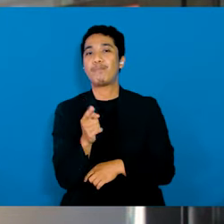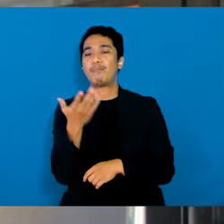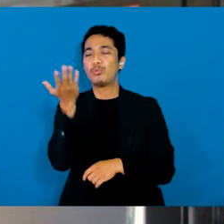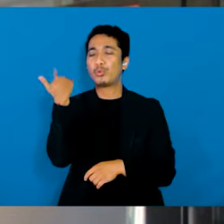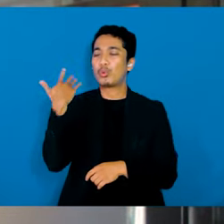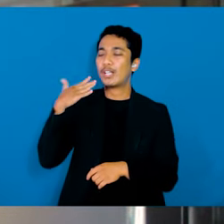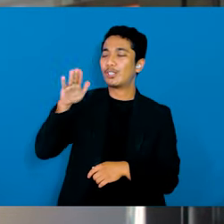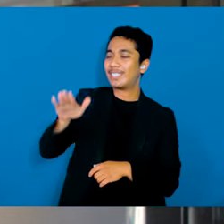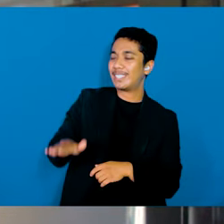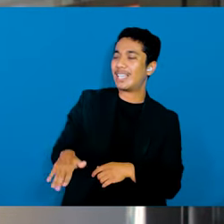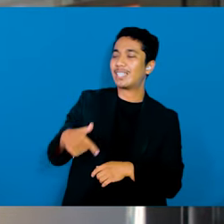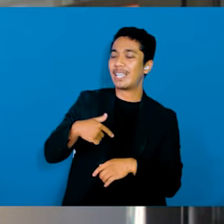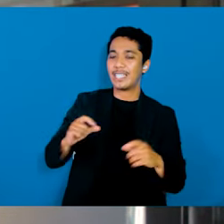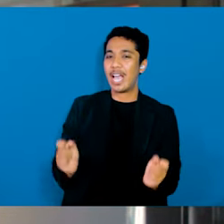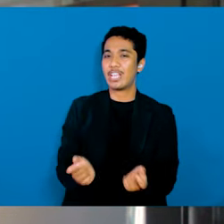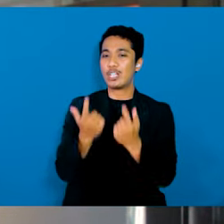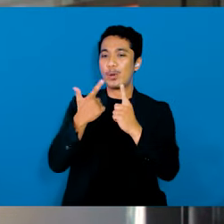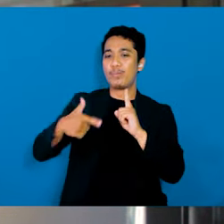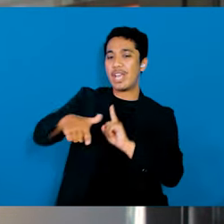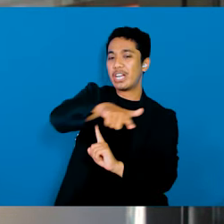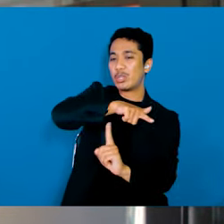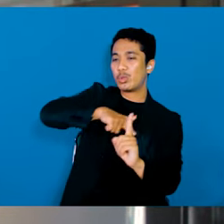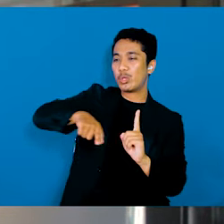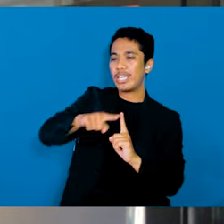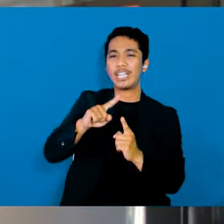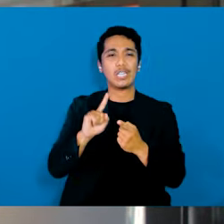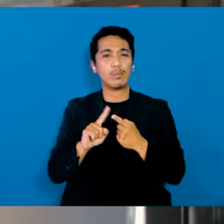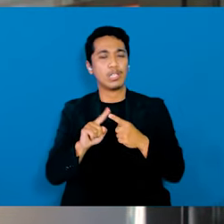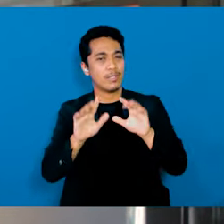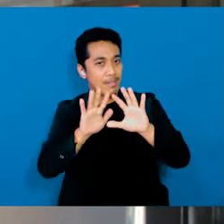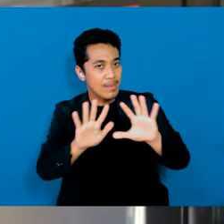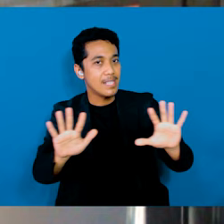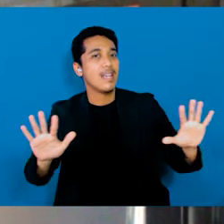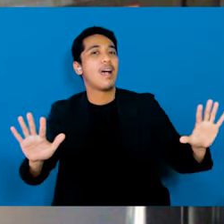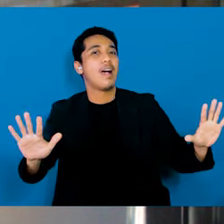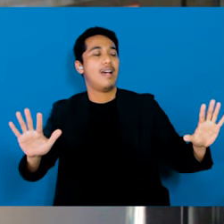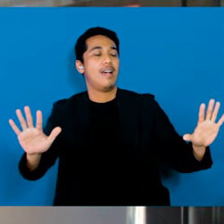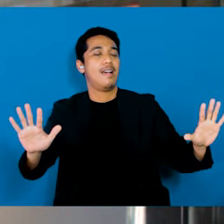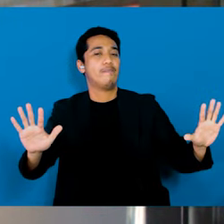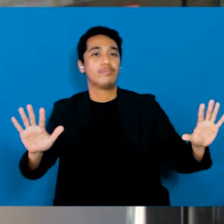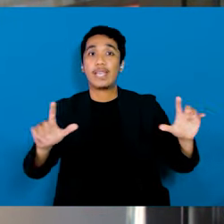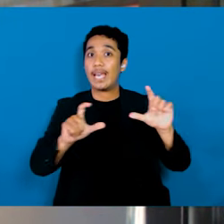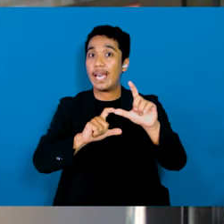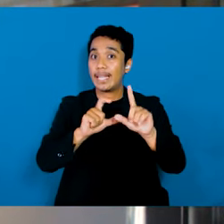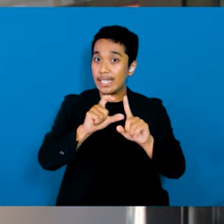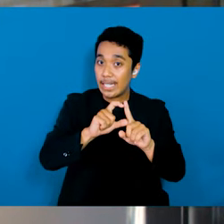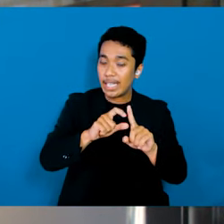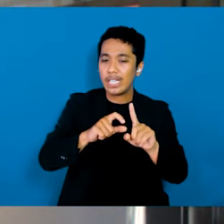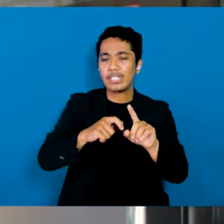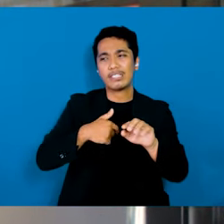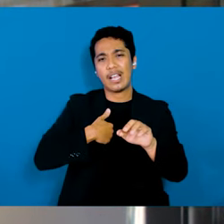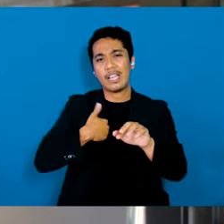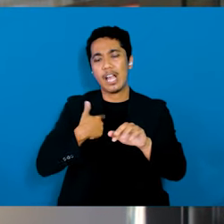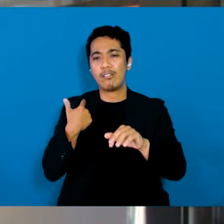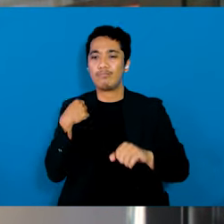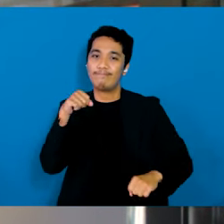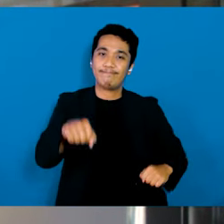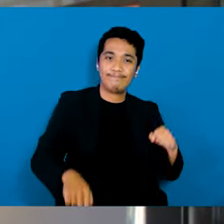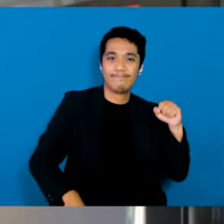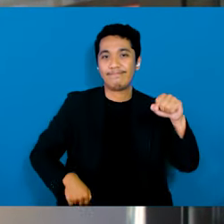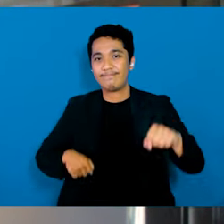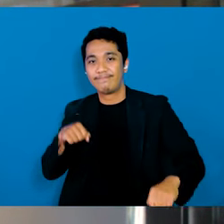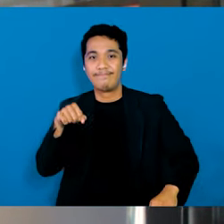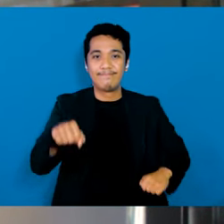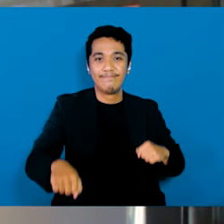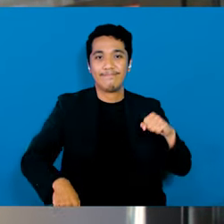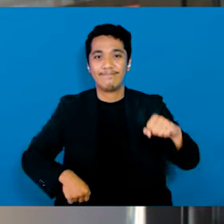Karena waktu kecil saya hidup di lingkungan dengan teman-teman yang banyak. Bahkan ketika SD itu saya naik sepeda ontel